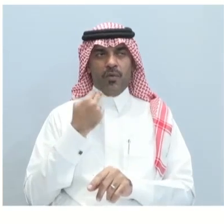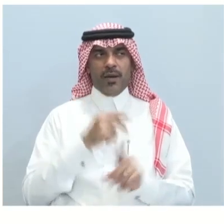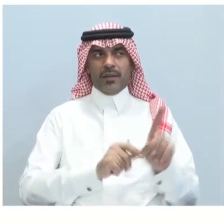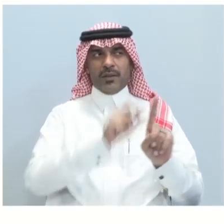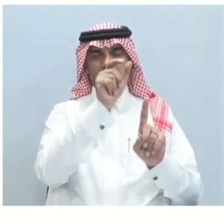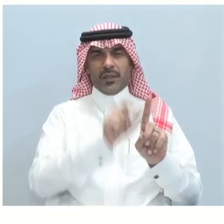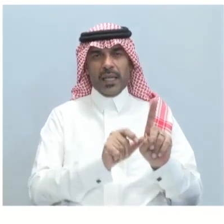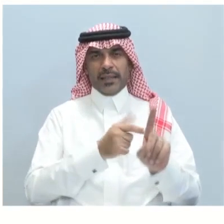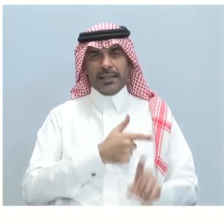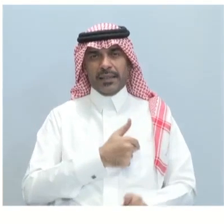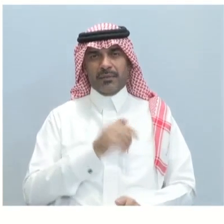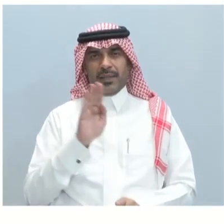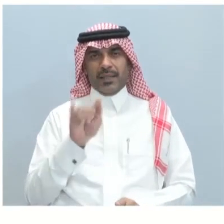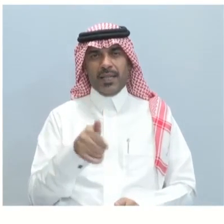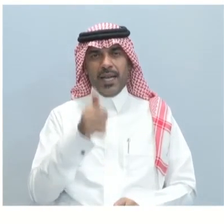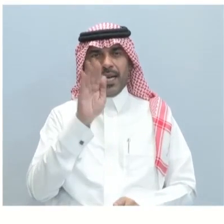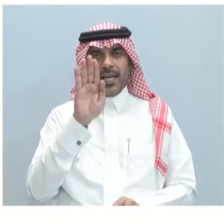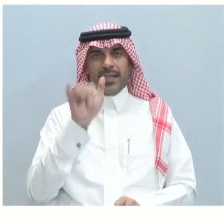بدراستها السياسي